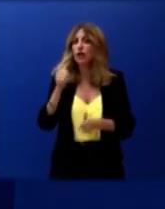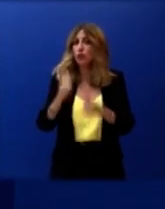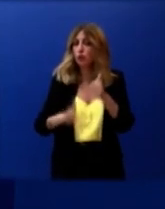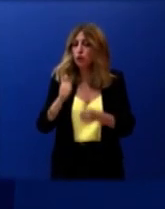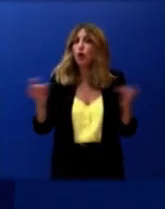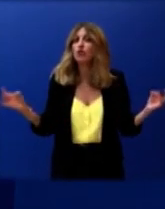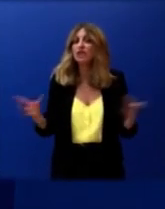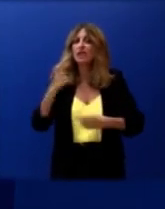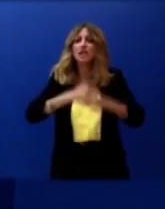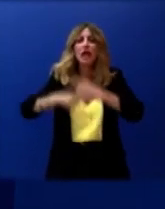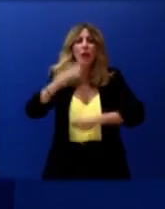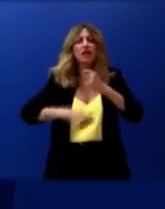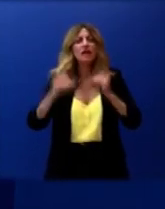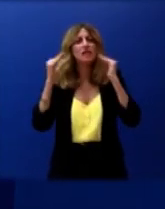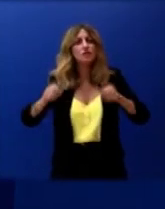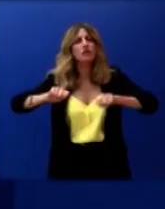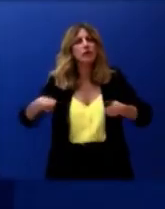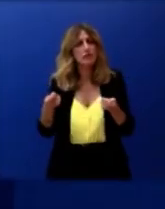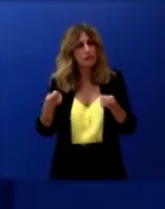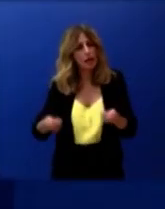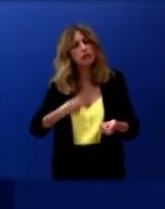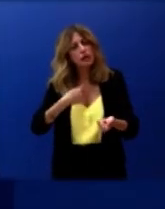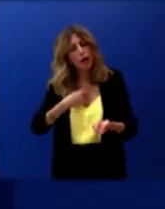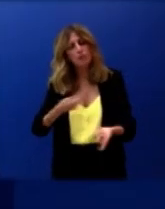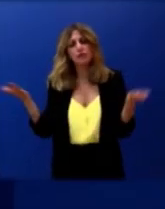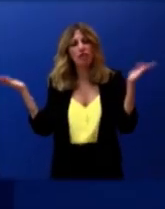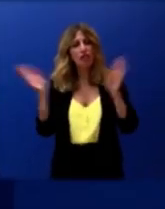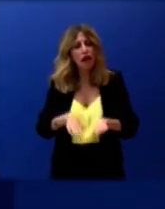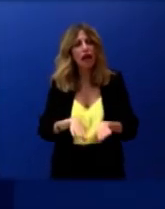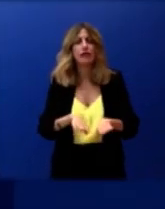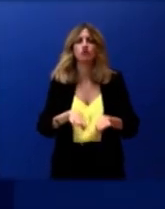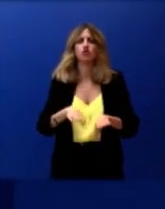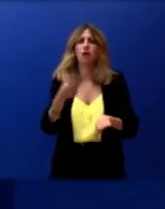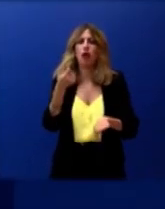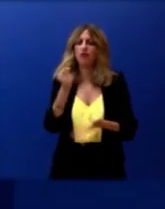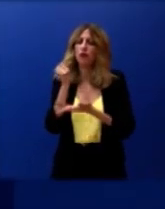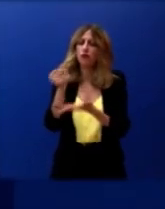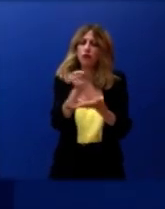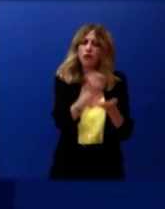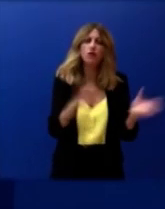των δόσεων ρυθμισμένων φορολογικών και ασφαλιστικών οφειλών πληρωτέων το μήνα αυτό.